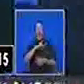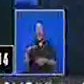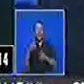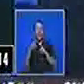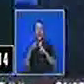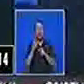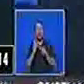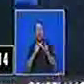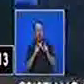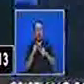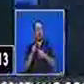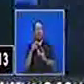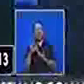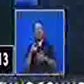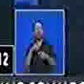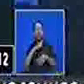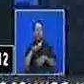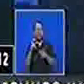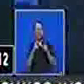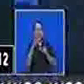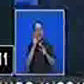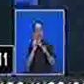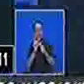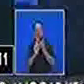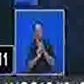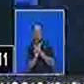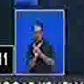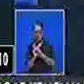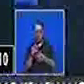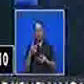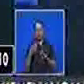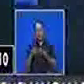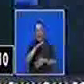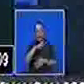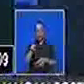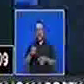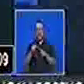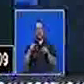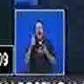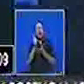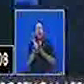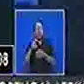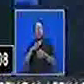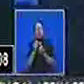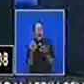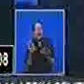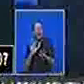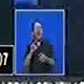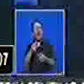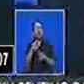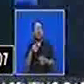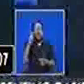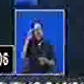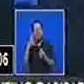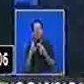daerah-daerah meskipun air melimpah di sungai itu tapi sebelahnya kekeringan. Jadi ada 3 hal yang mesti kita kerjakan. Nomor 1, meninjau ulang